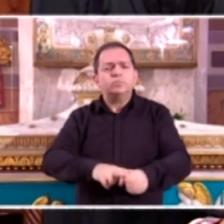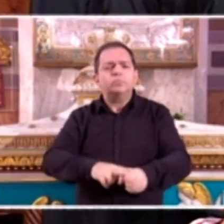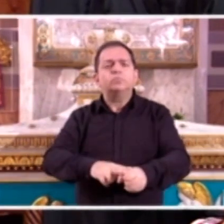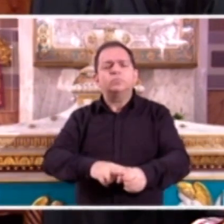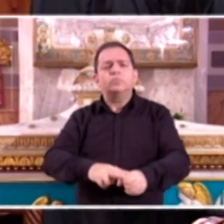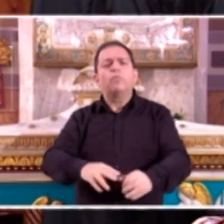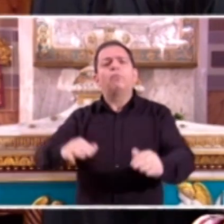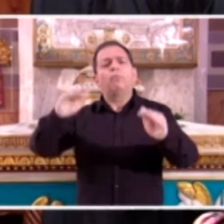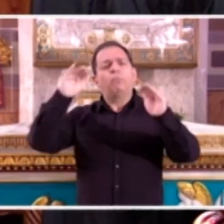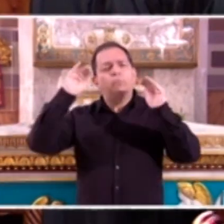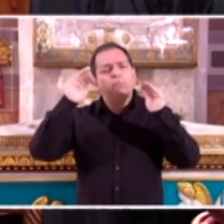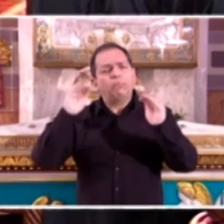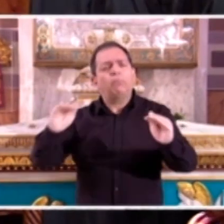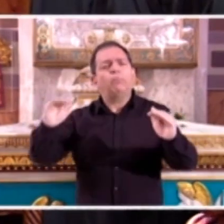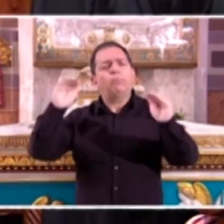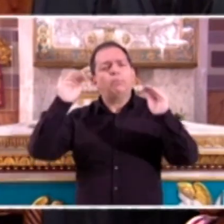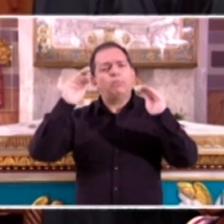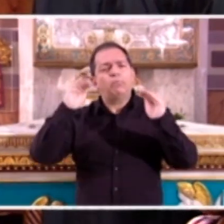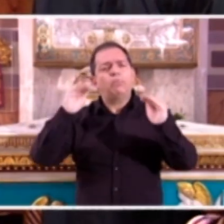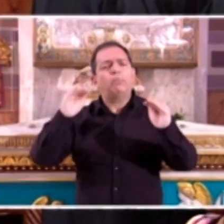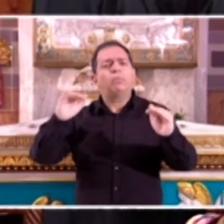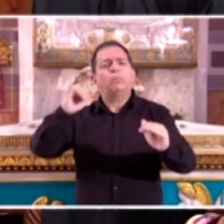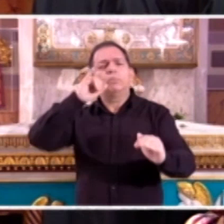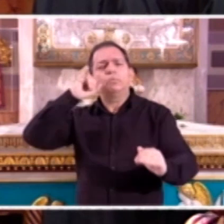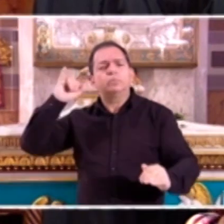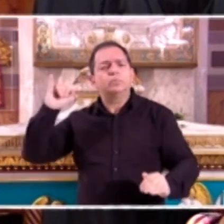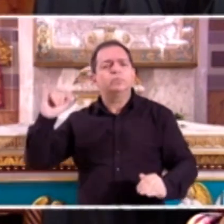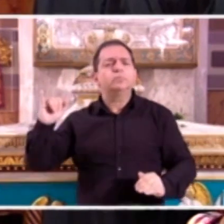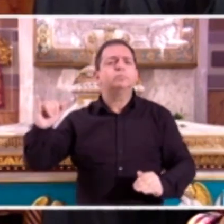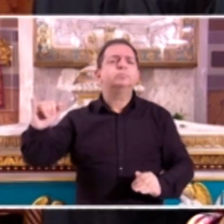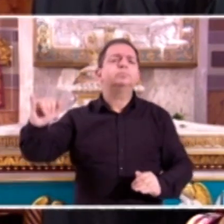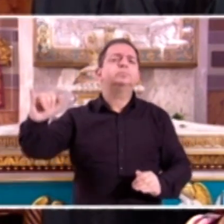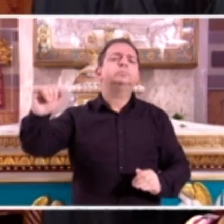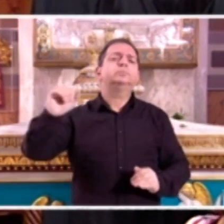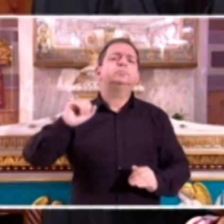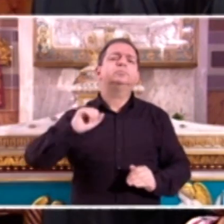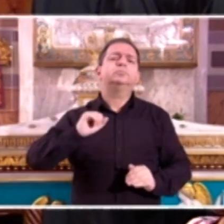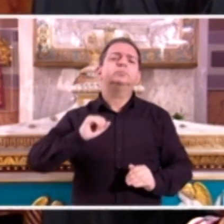Ψαλώ το Θεό μου έως